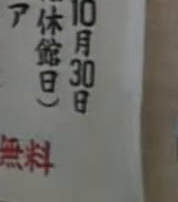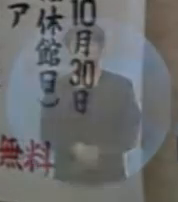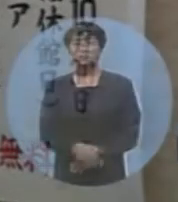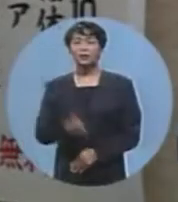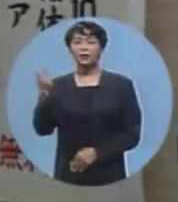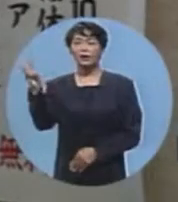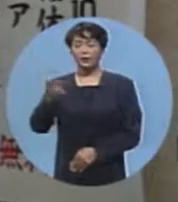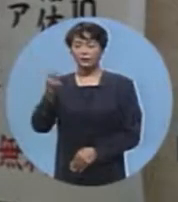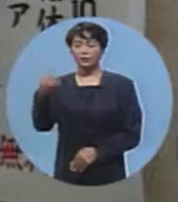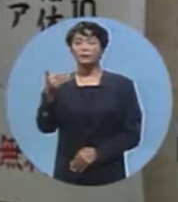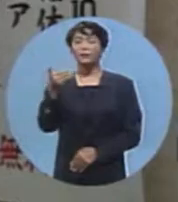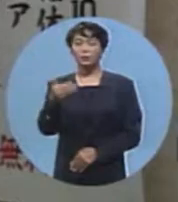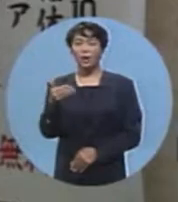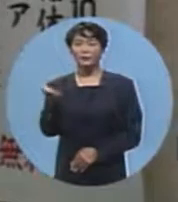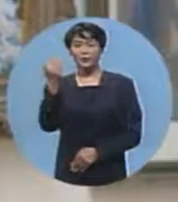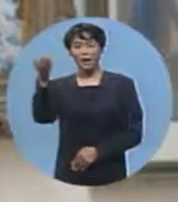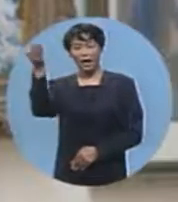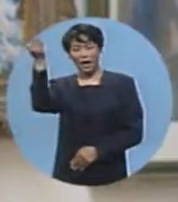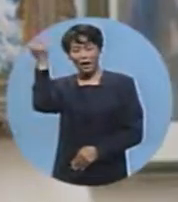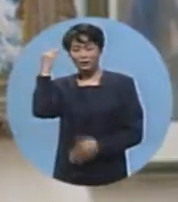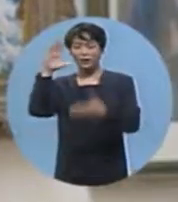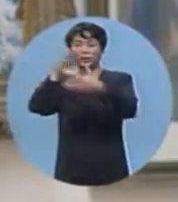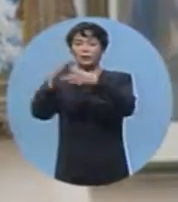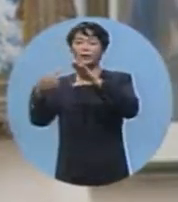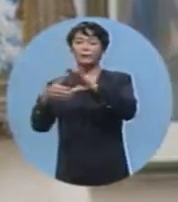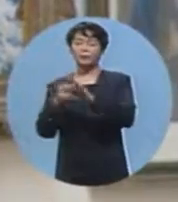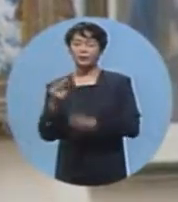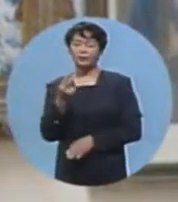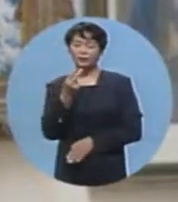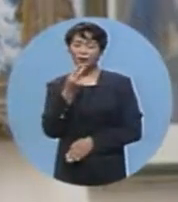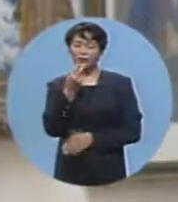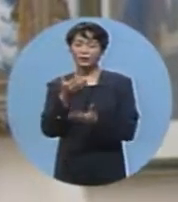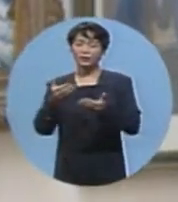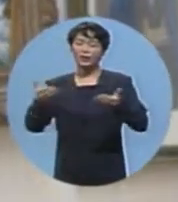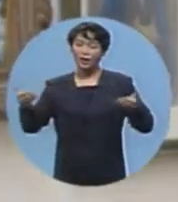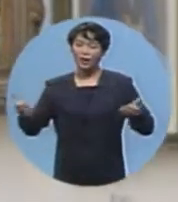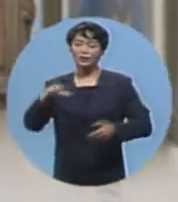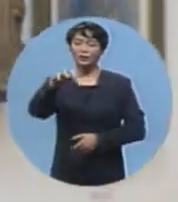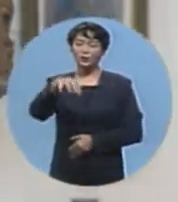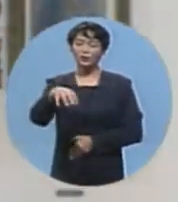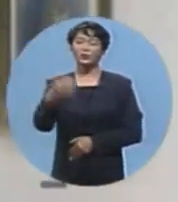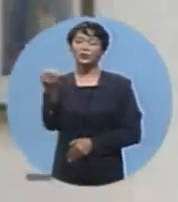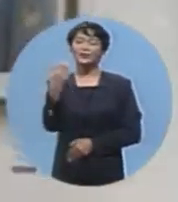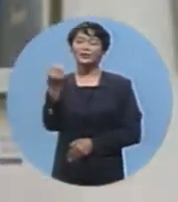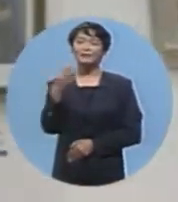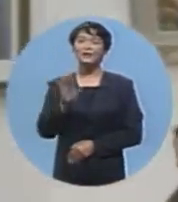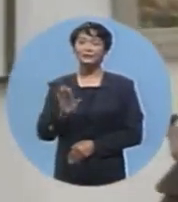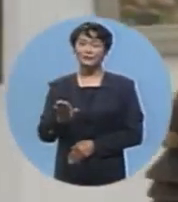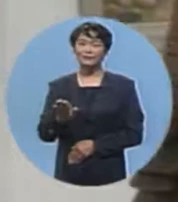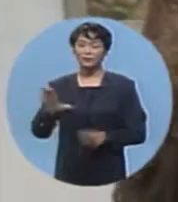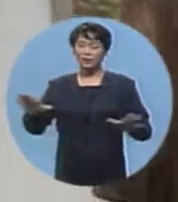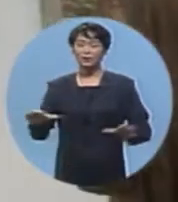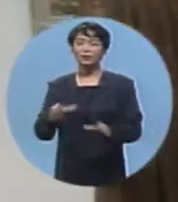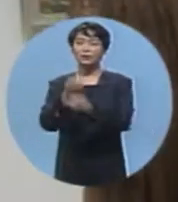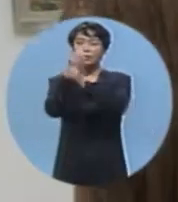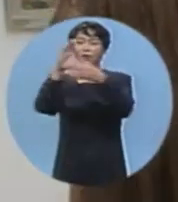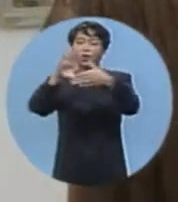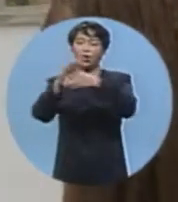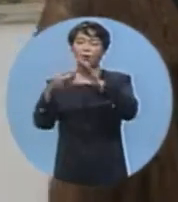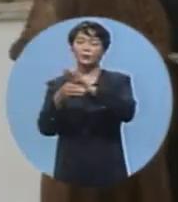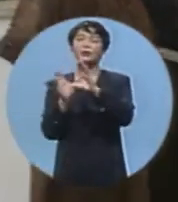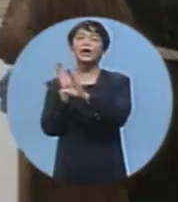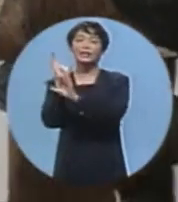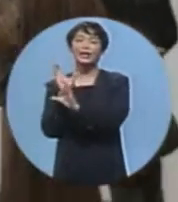杉並区は昔から文化の香り高いところと言われております。総合文化祭では区内の絵画、書